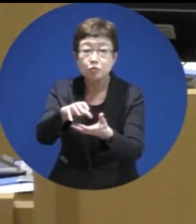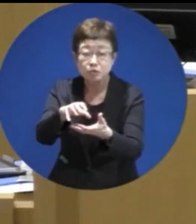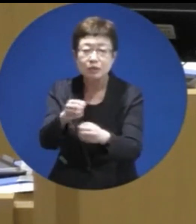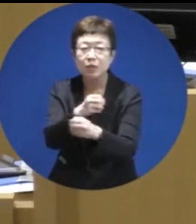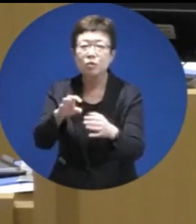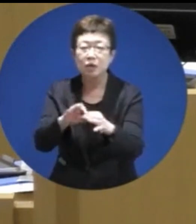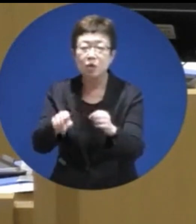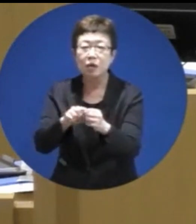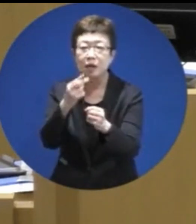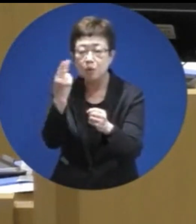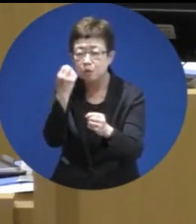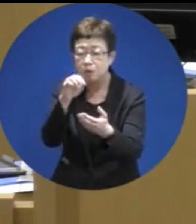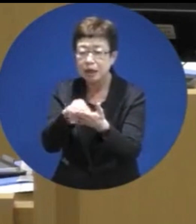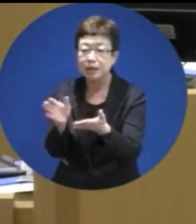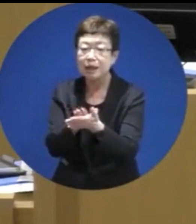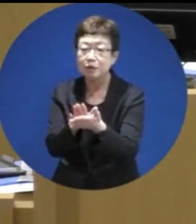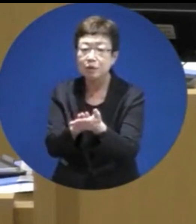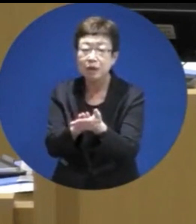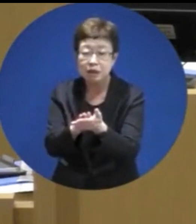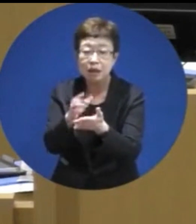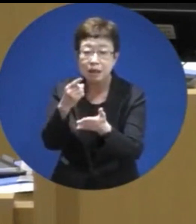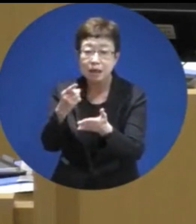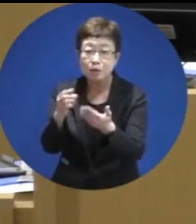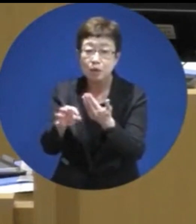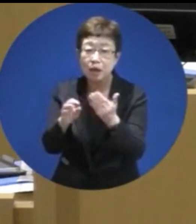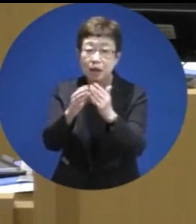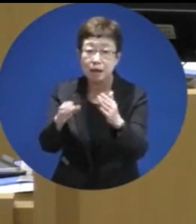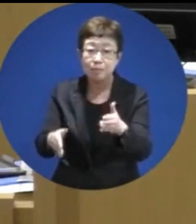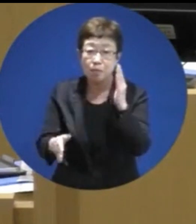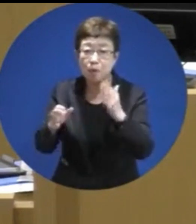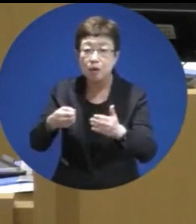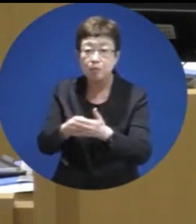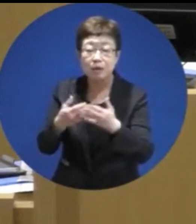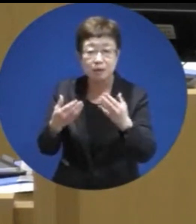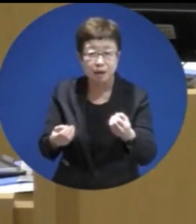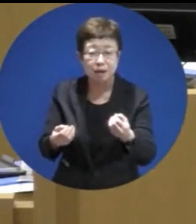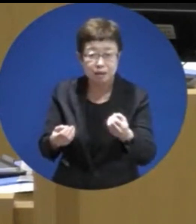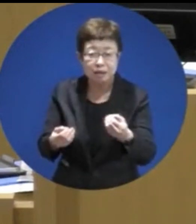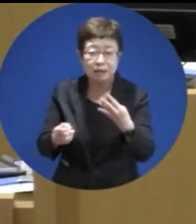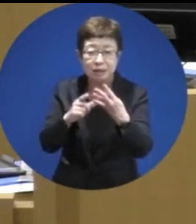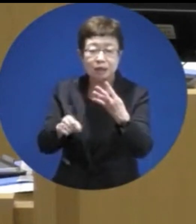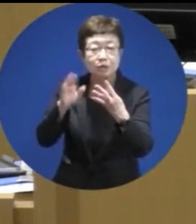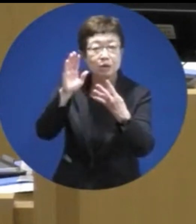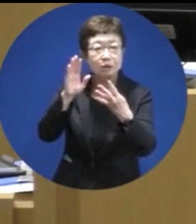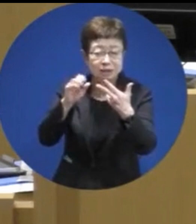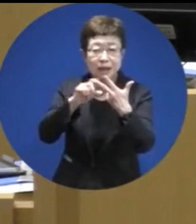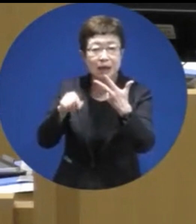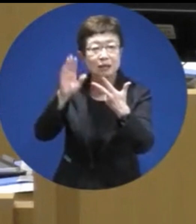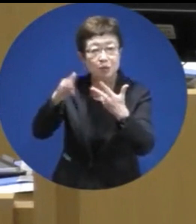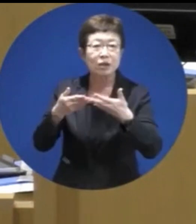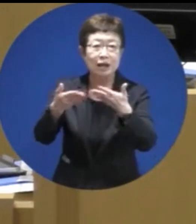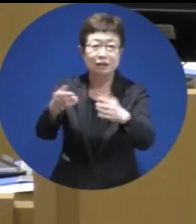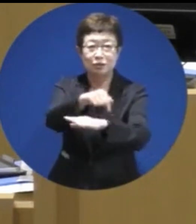については、今年度予算に計上し、第1回定例会ですでにご議決をいただいております。本年7月以降に開始する予定で、現在準備を進め